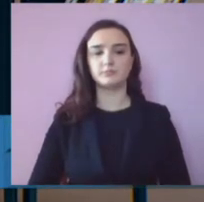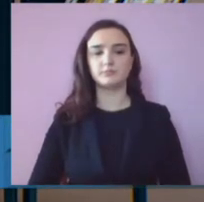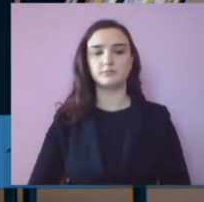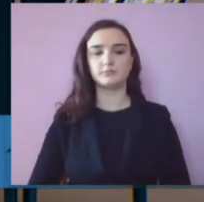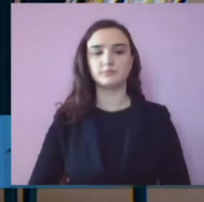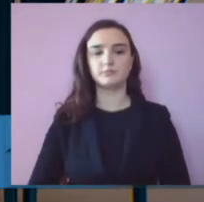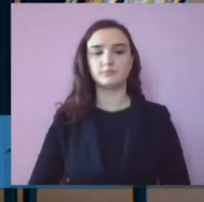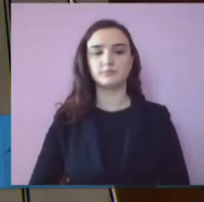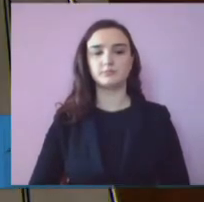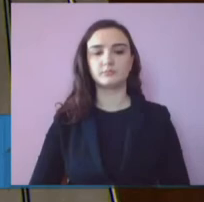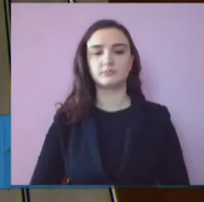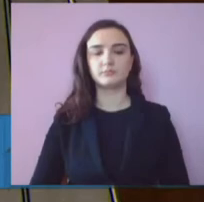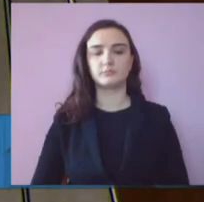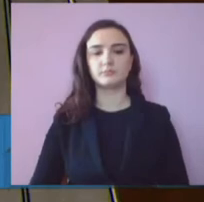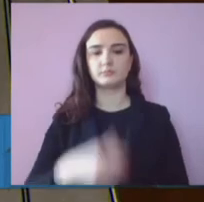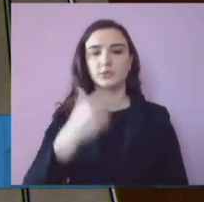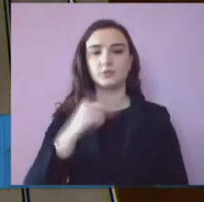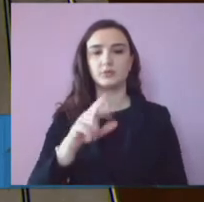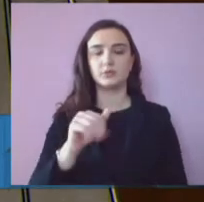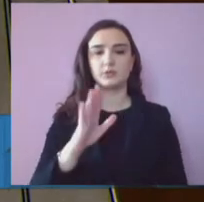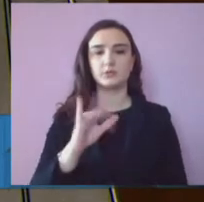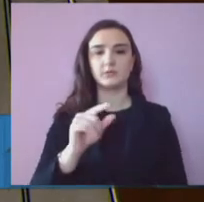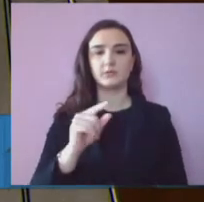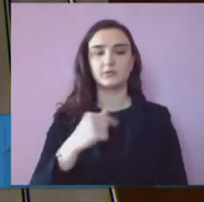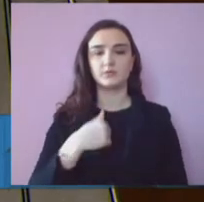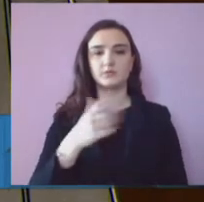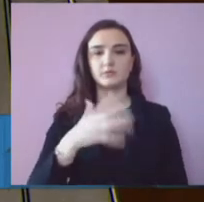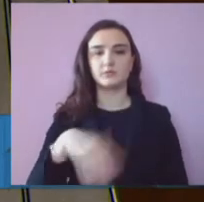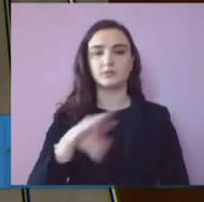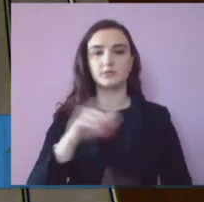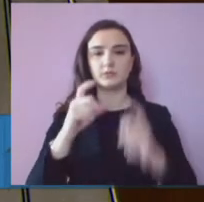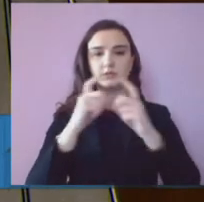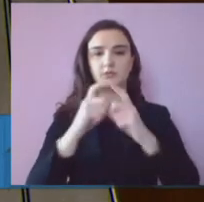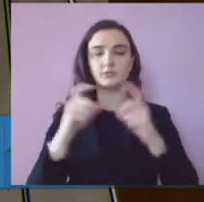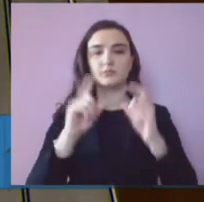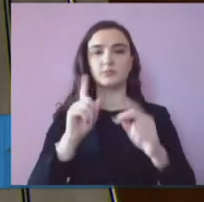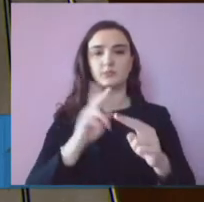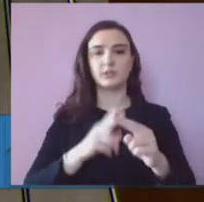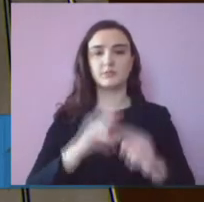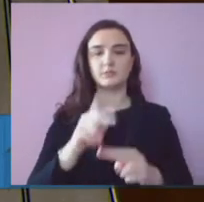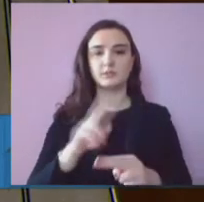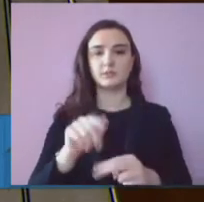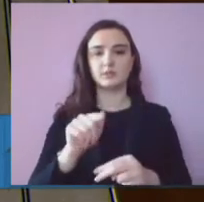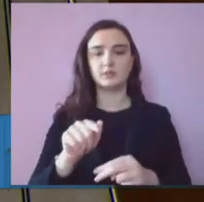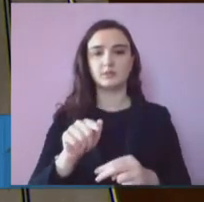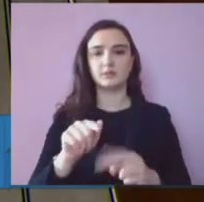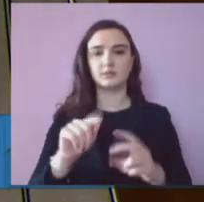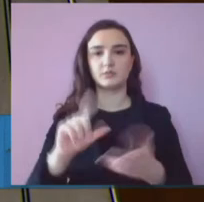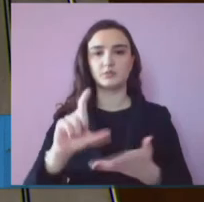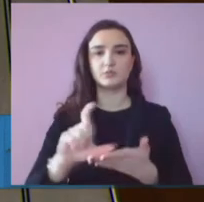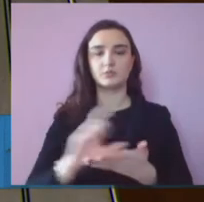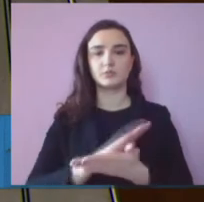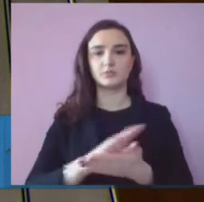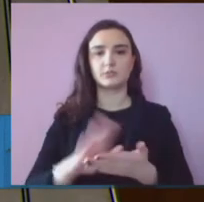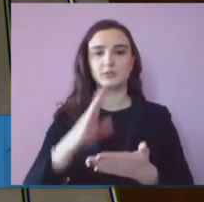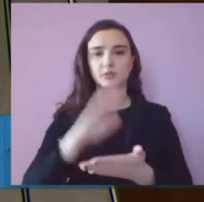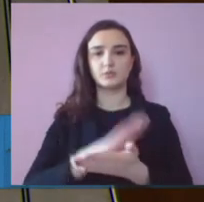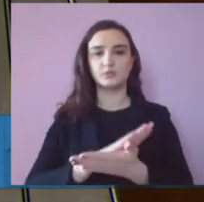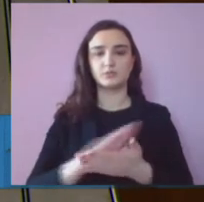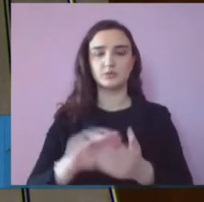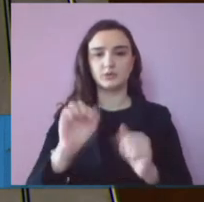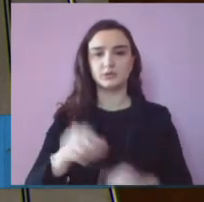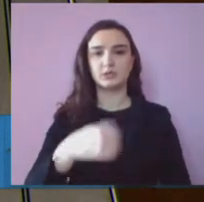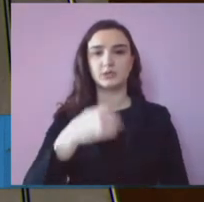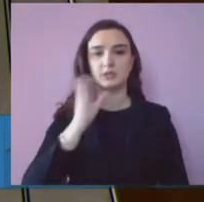ბატონ დავით, ჩვენ ყველას ნიღაბი გვიკეთია უკაცრავად რომ გერთვებით და ჭურჭელი სუფთაა, წყალი სუფთაა. შეგიძლიათ